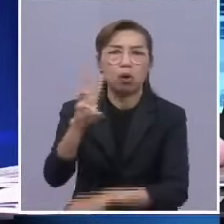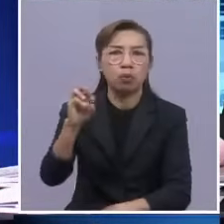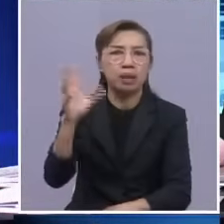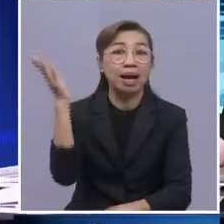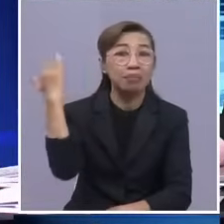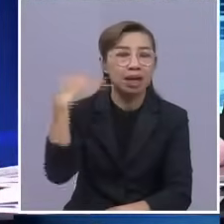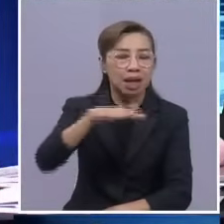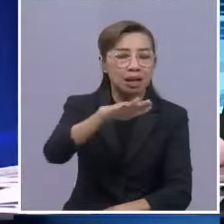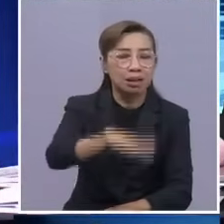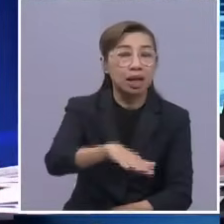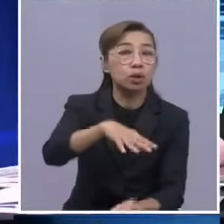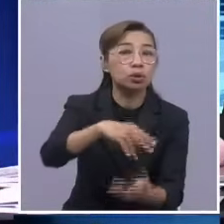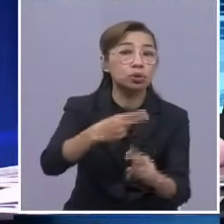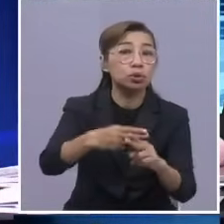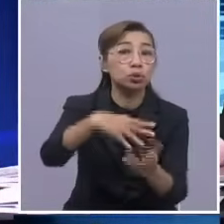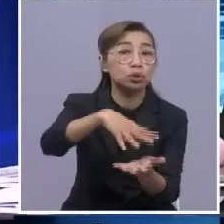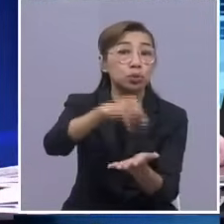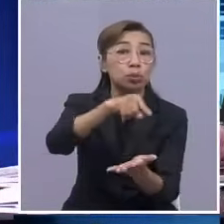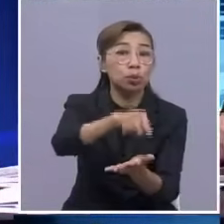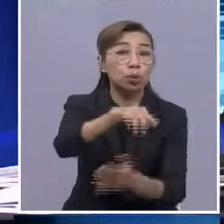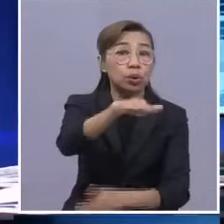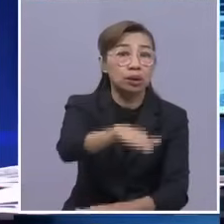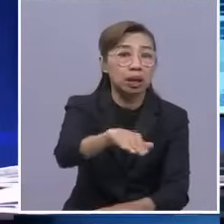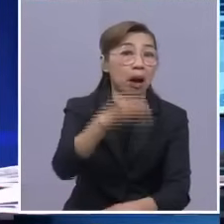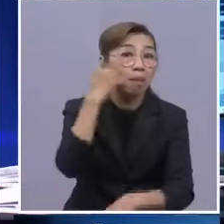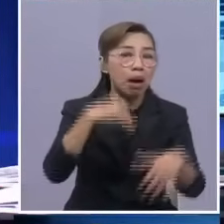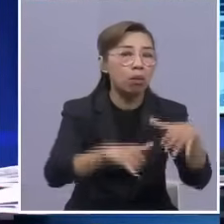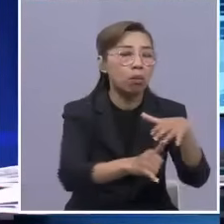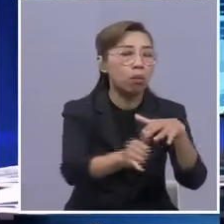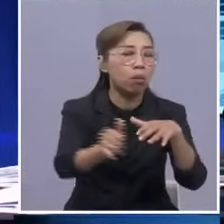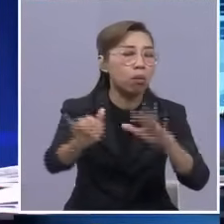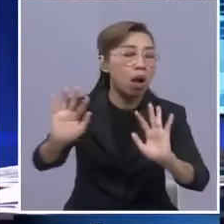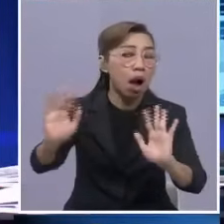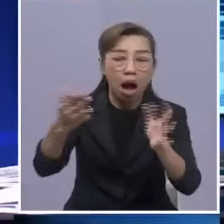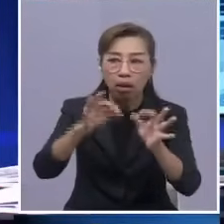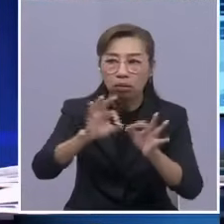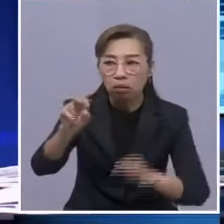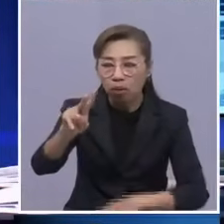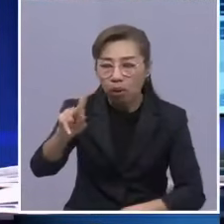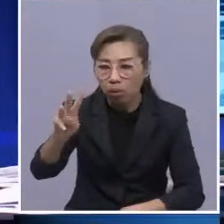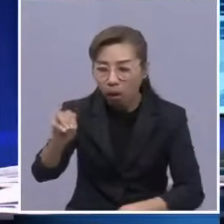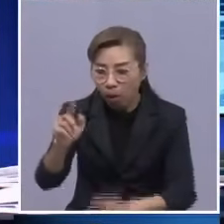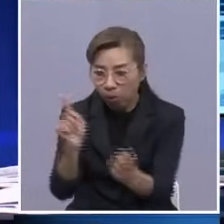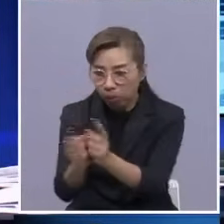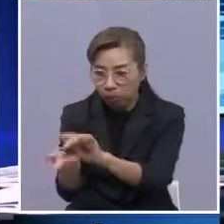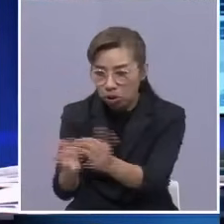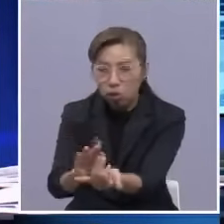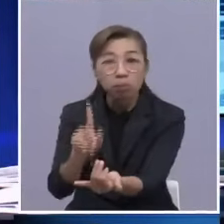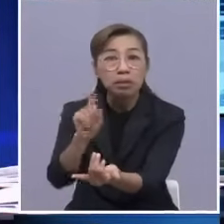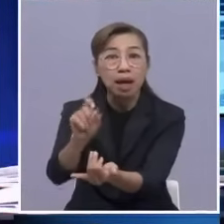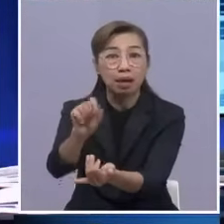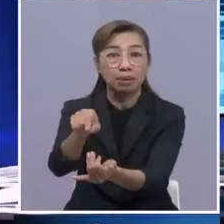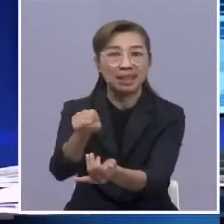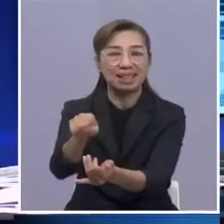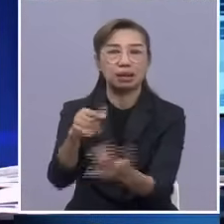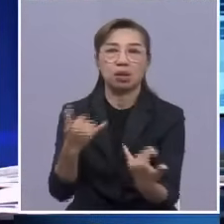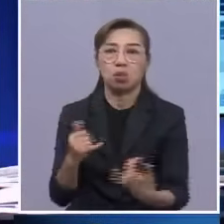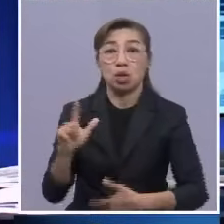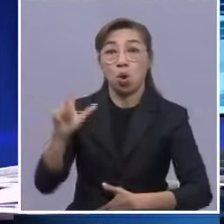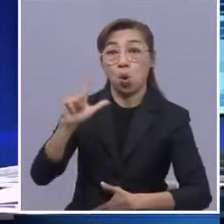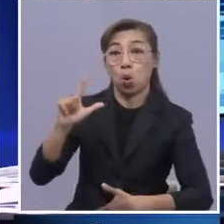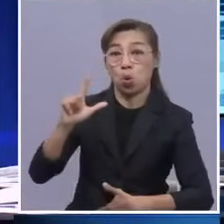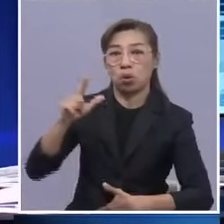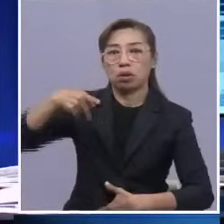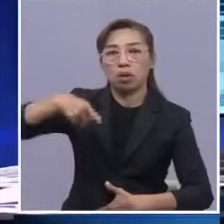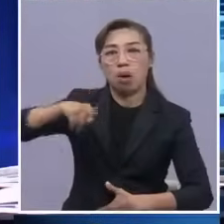แล้วก็ไปพบว่าถูกเสียชีวิตนะครับออกไปจากบ้านเนี่ย2กิโลเมตรก็ตามกันนะครับเพราะว่าวันนี้ลุงพลเนี่ยลุ้นระทึกเลยเพ